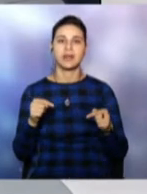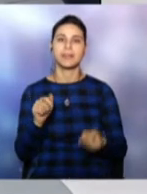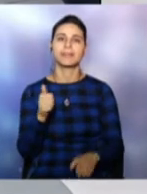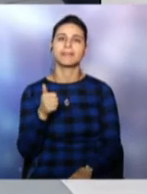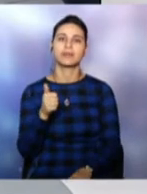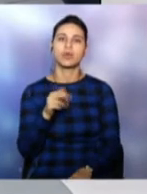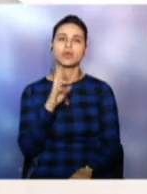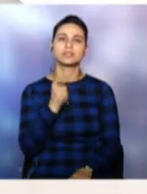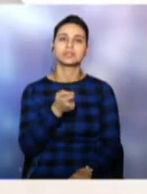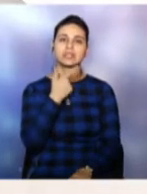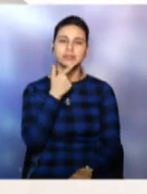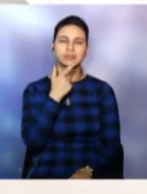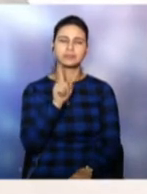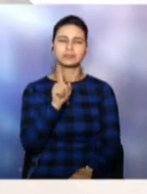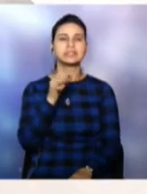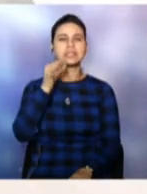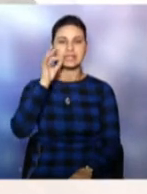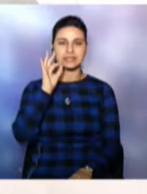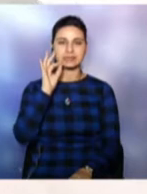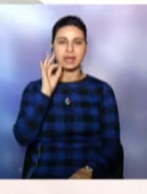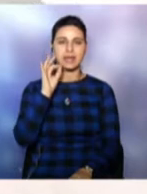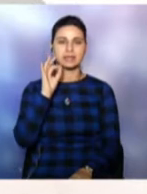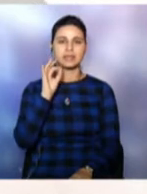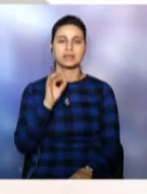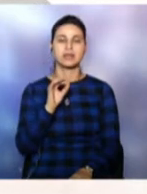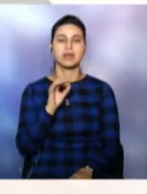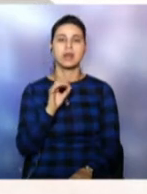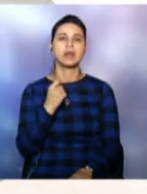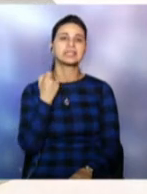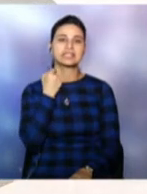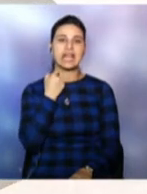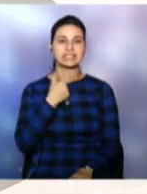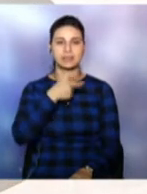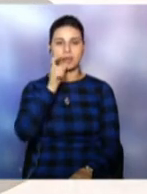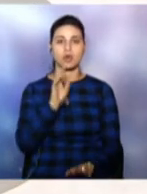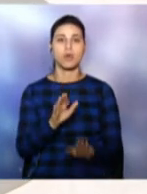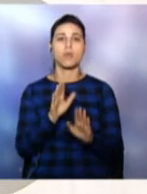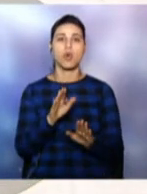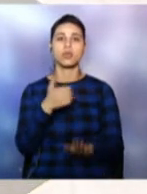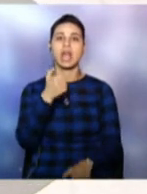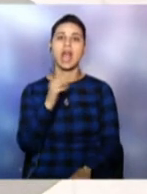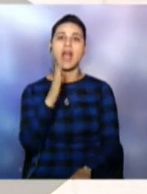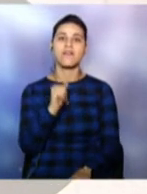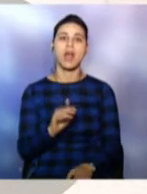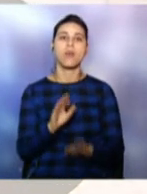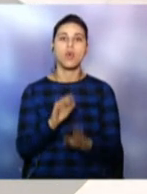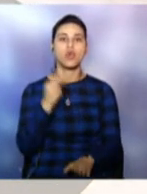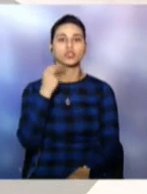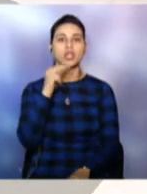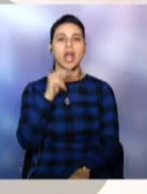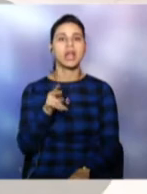როგორც სასმელი, ასევე არ უნდა დაგვავიწყდეს, რომ მხოლოდ ყავა და მხოლოდ ჩაი არ შეიცავს კოფეინს,